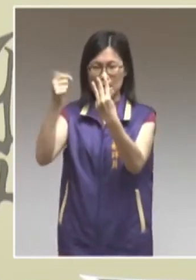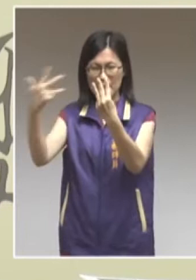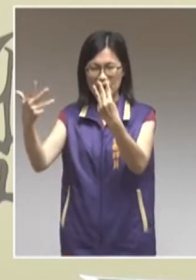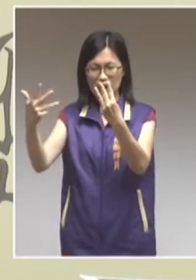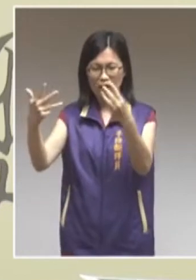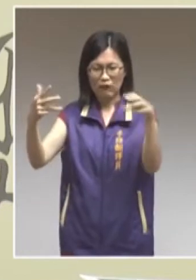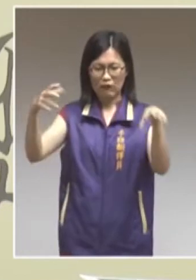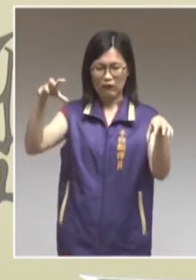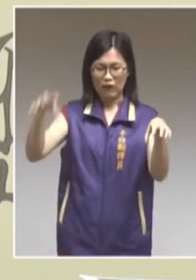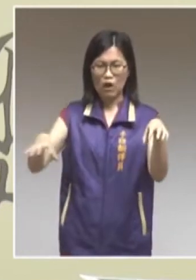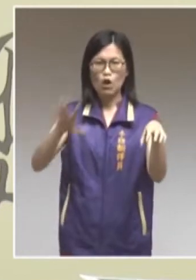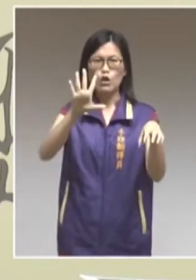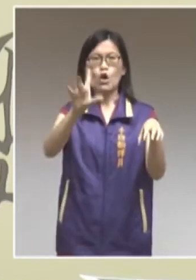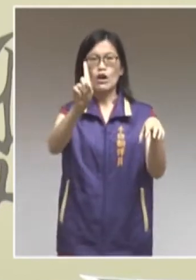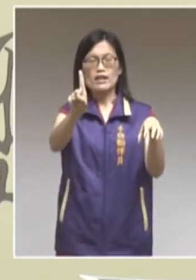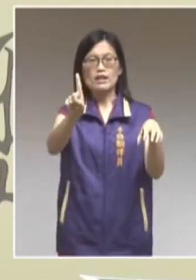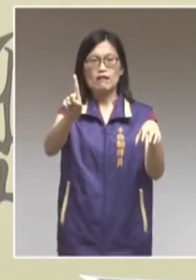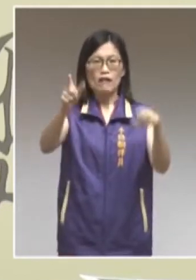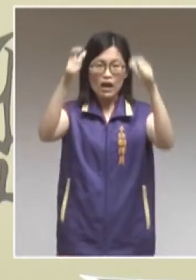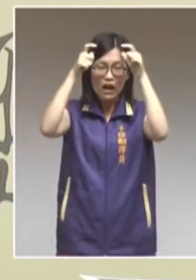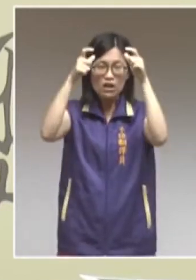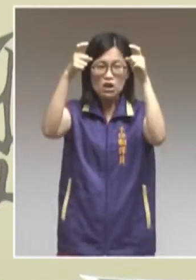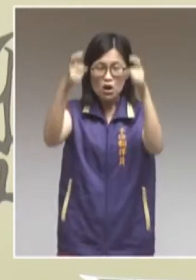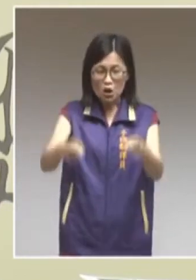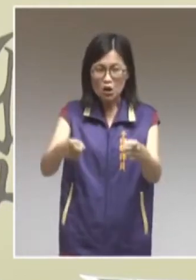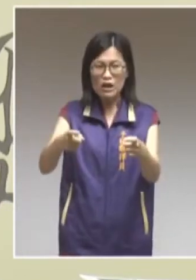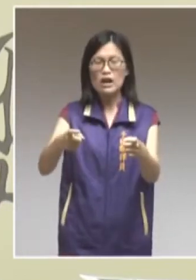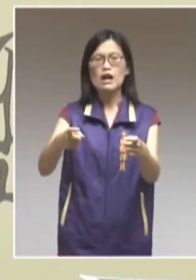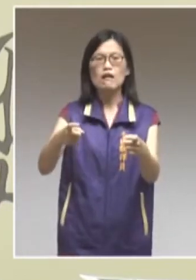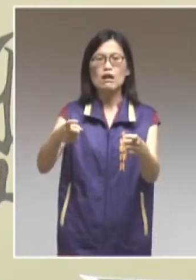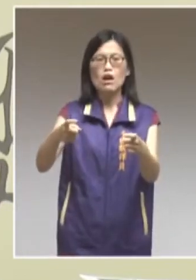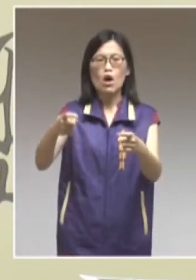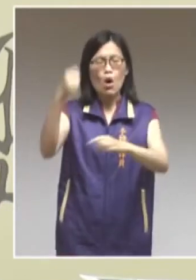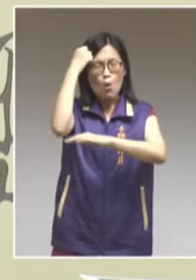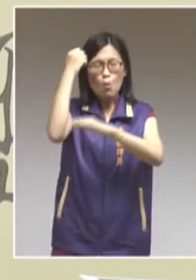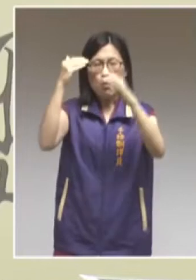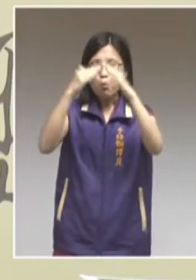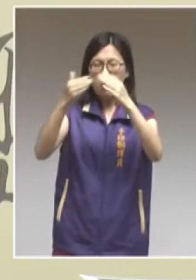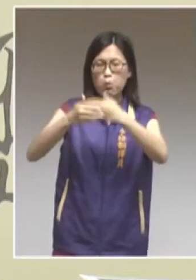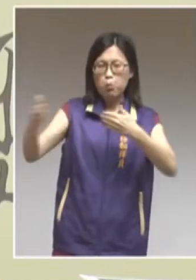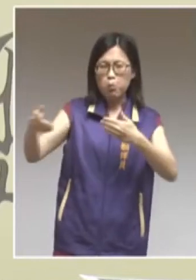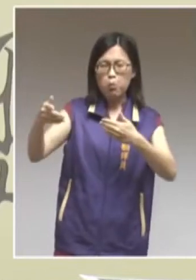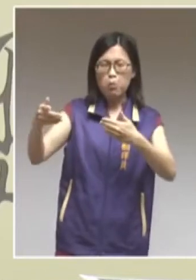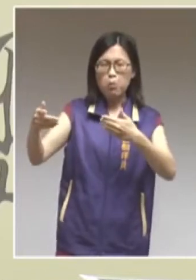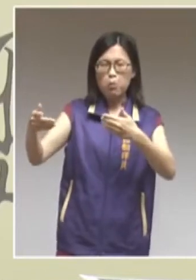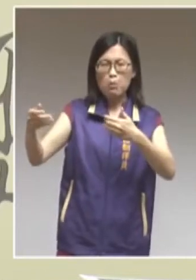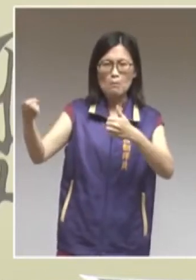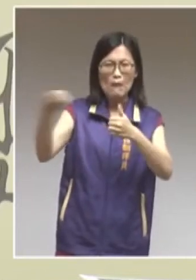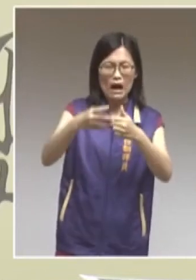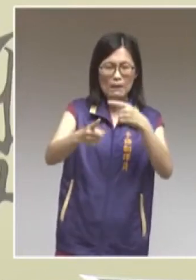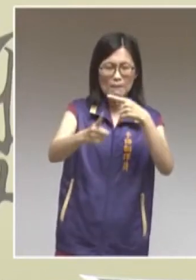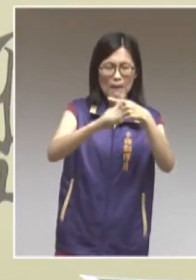位高雄港的居家隔离对象发病那经过昨天的这个调